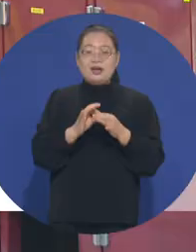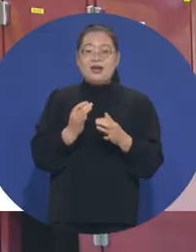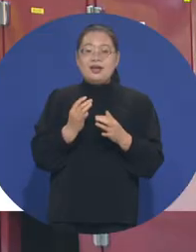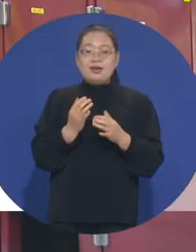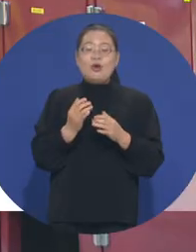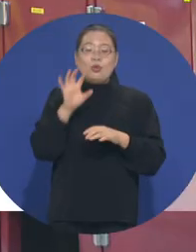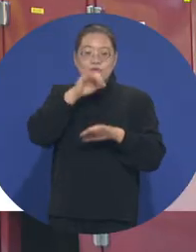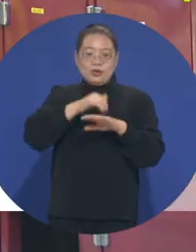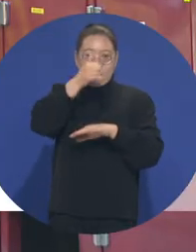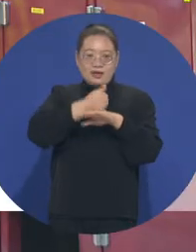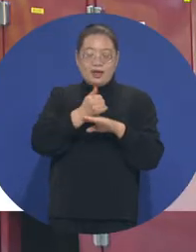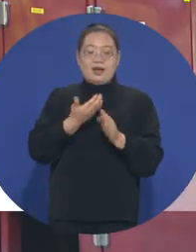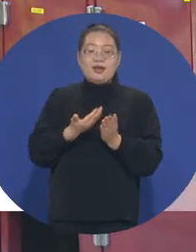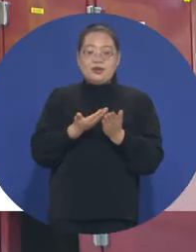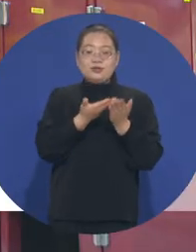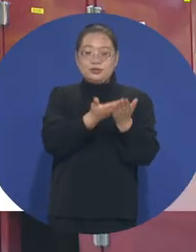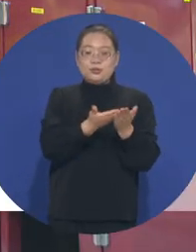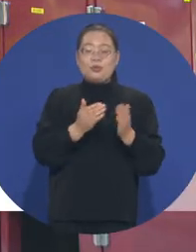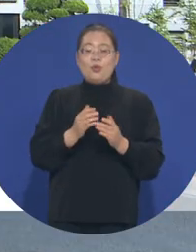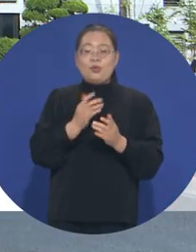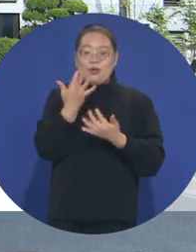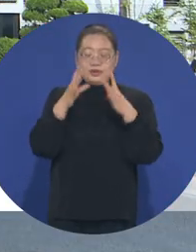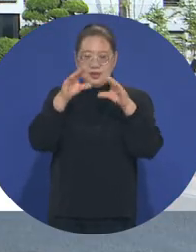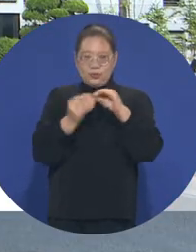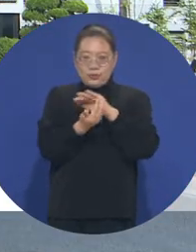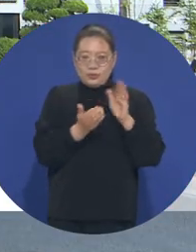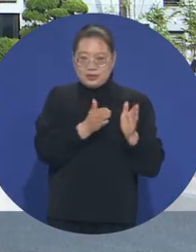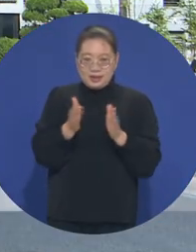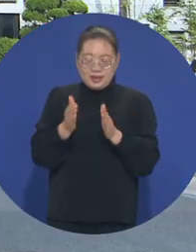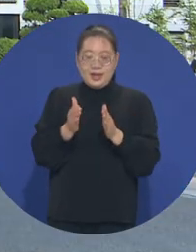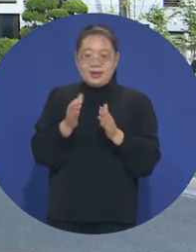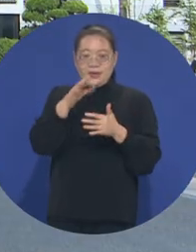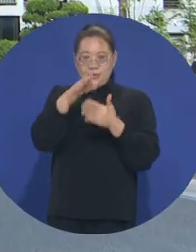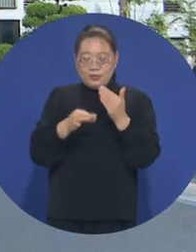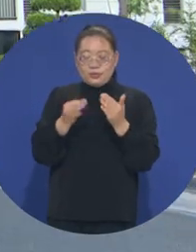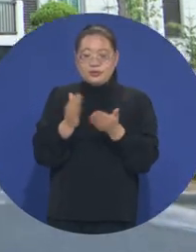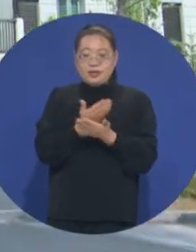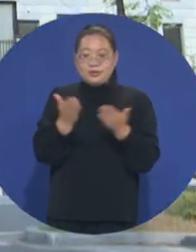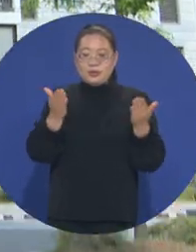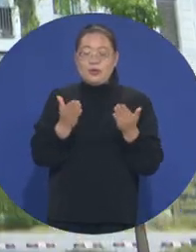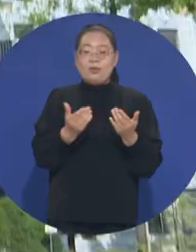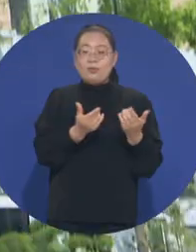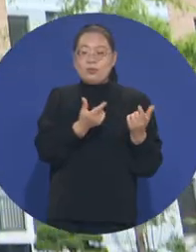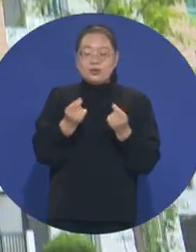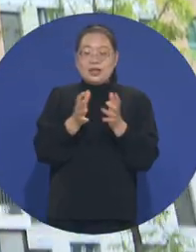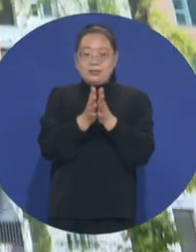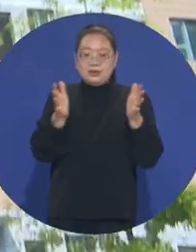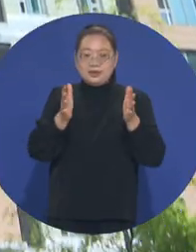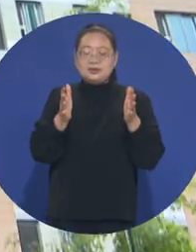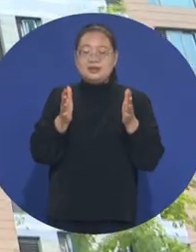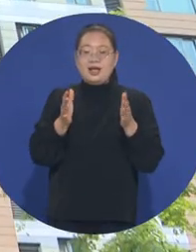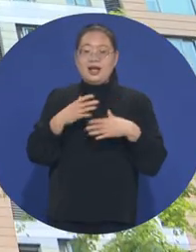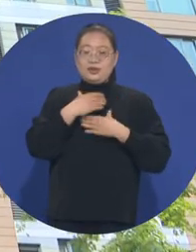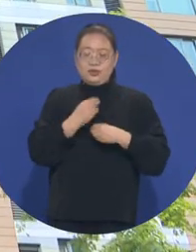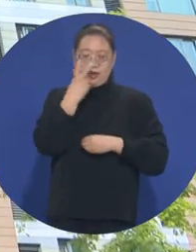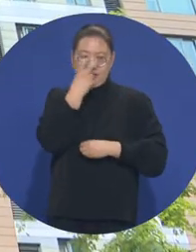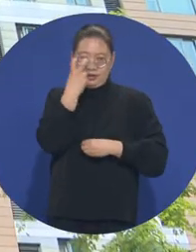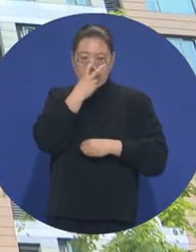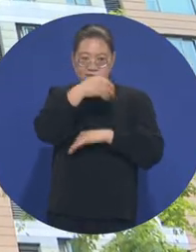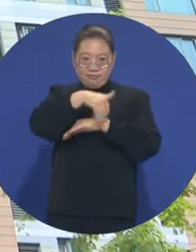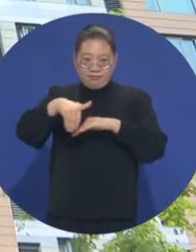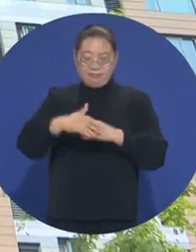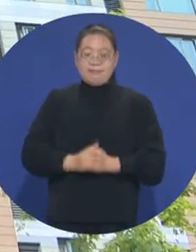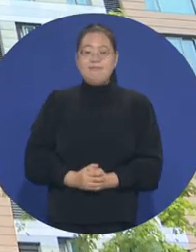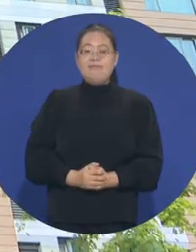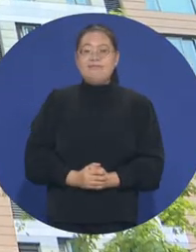공유하고 화재 초기 대응 매뉴얼을 배포해 도내 모든 공동주택이 안전하게 관리될 수 있도록 할 방침입니다.